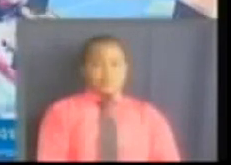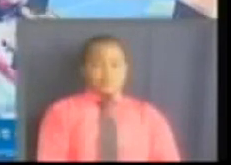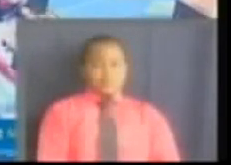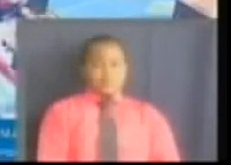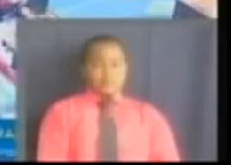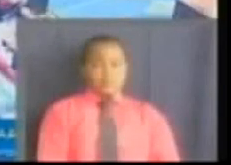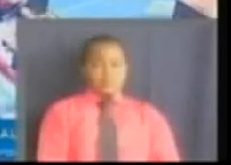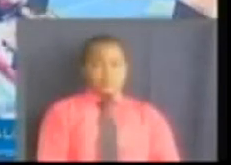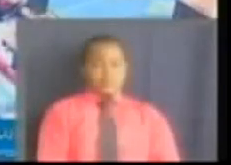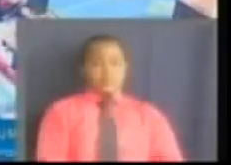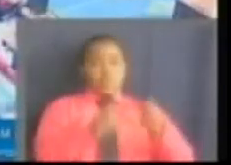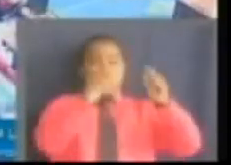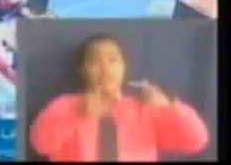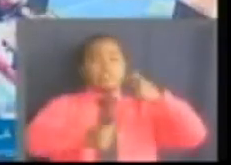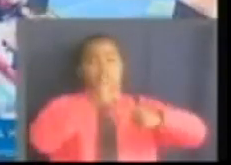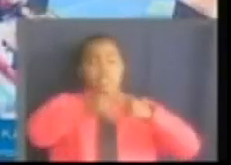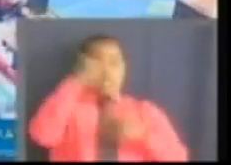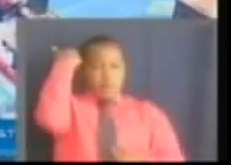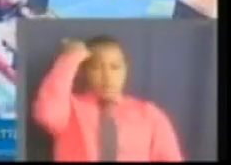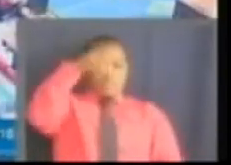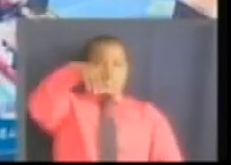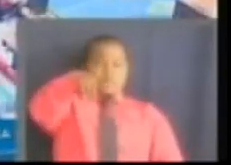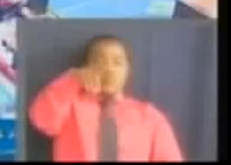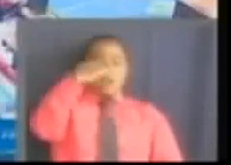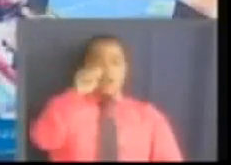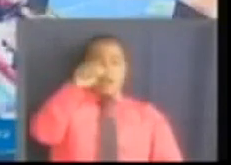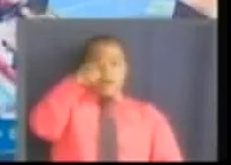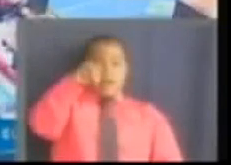Tuendelee na mjadala, mheshimiwa Pamela Simon.